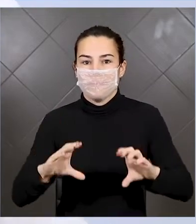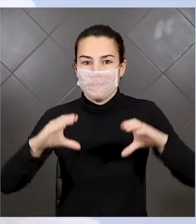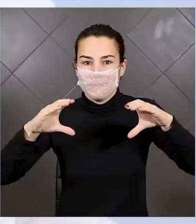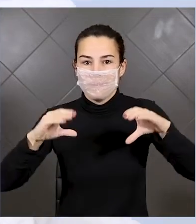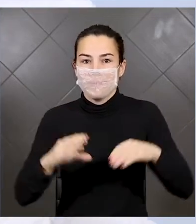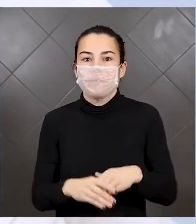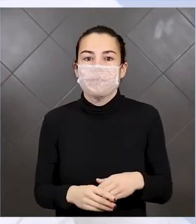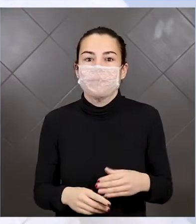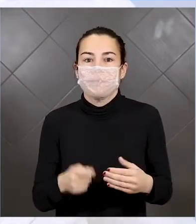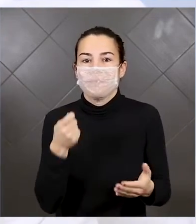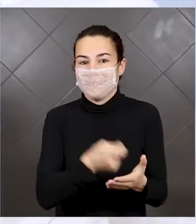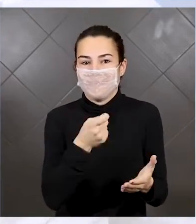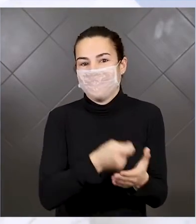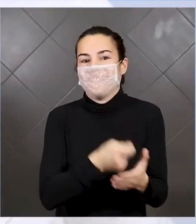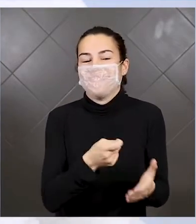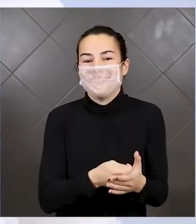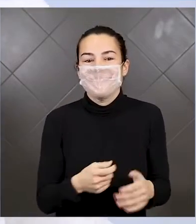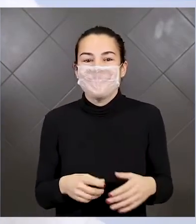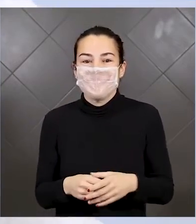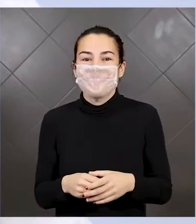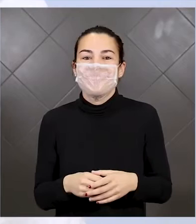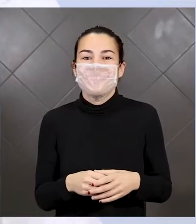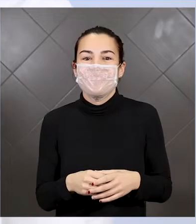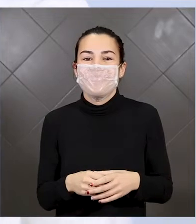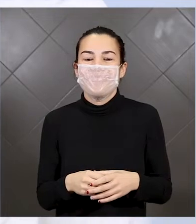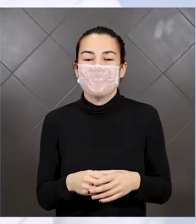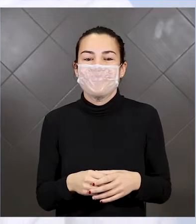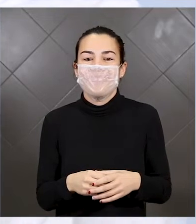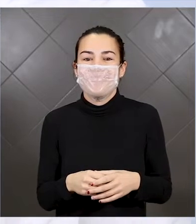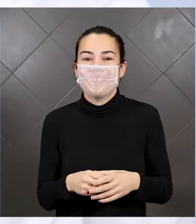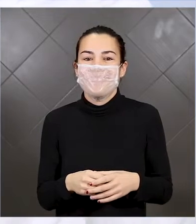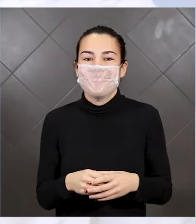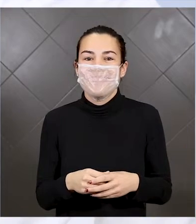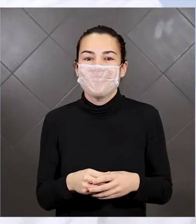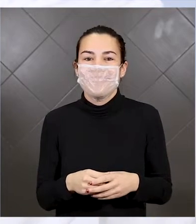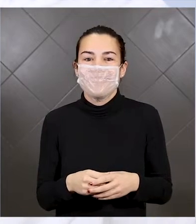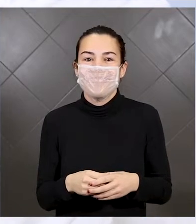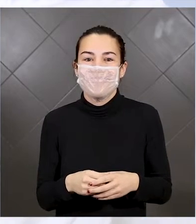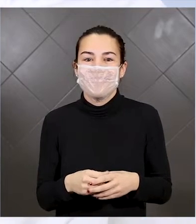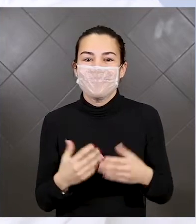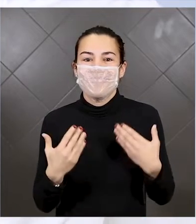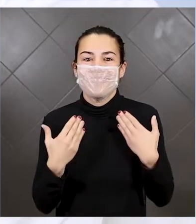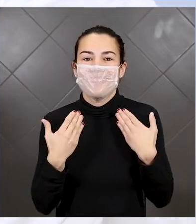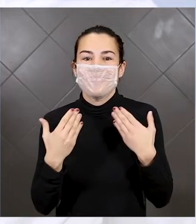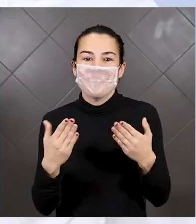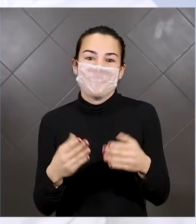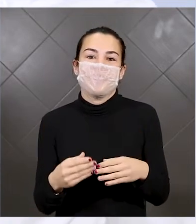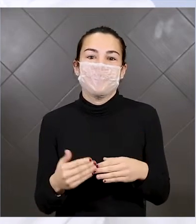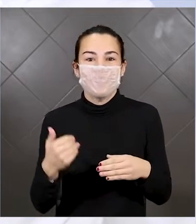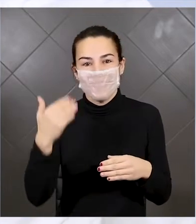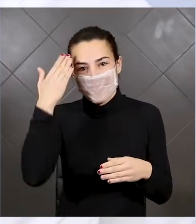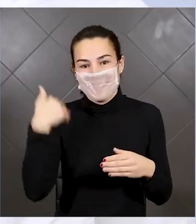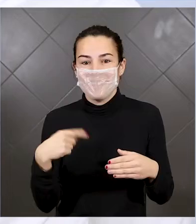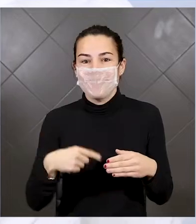Pagant, evidentment, no ho regalen, no? I, bueno, gràcies a que tenim això en el poble, se fa la